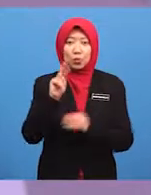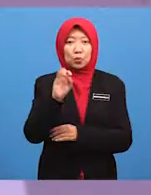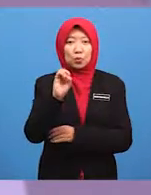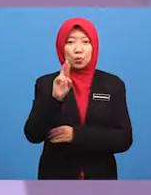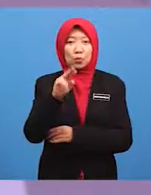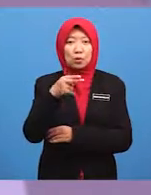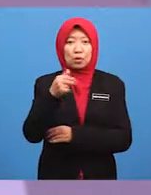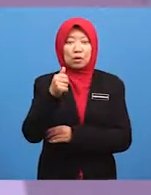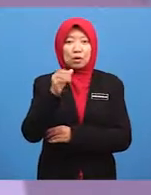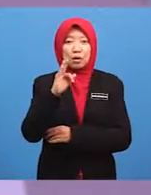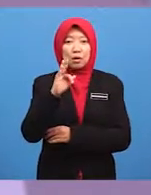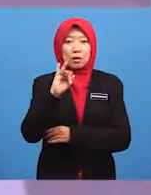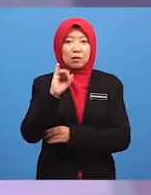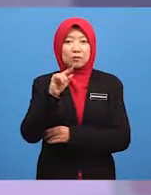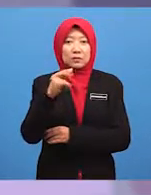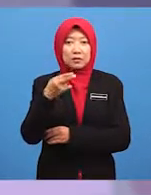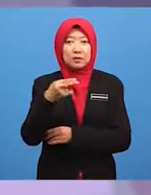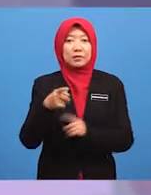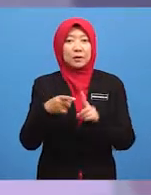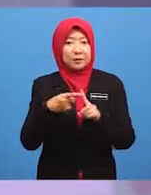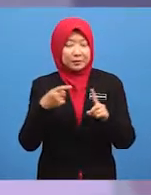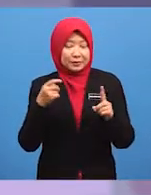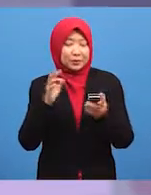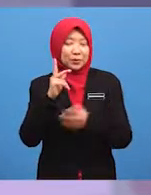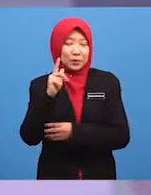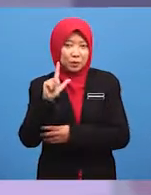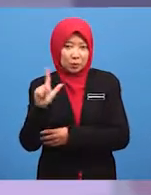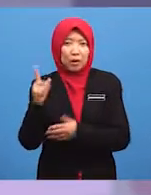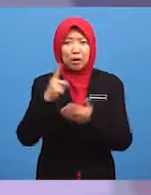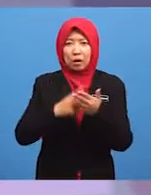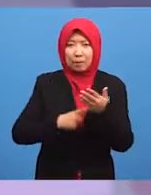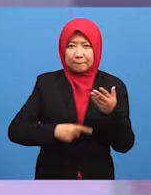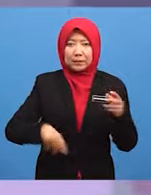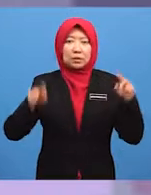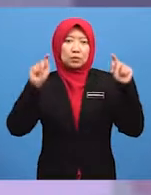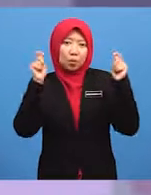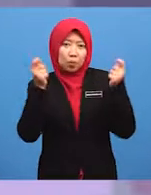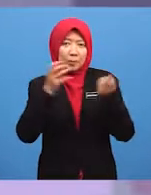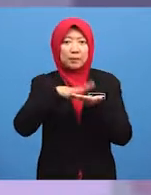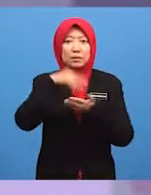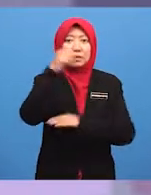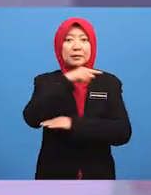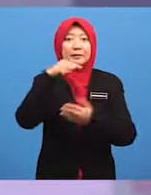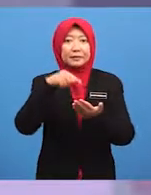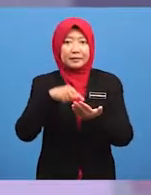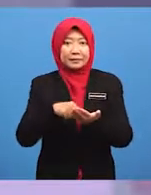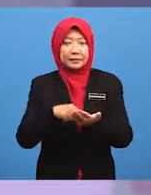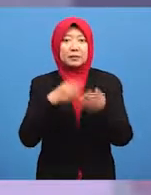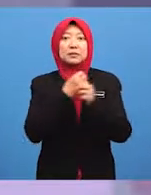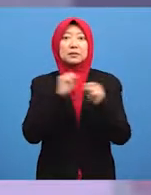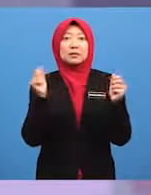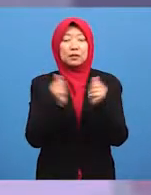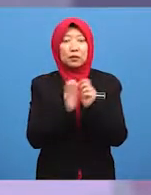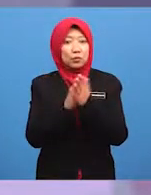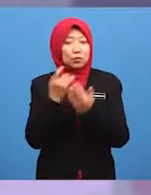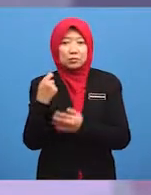Hafiza dari SMK Taman Tun Dr. Ismail. Apakah topik yang murid-murid akan pelajari hari ini? Mari murid-murid minta bersedia dengan